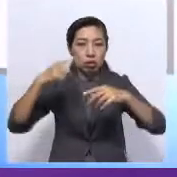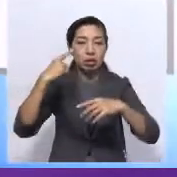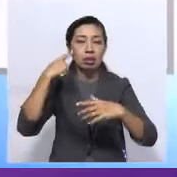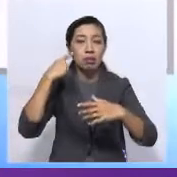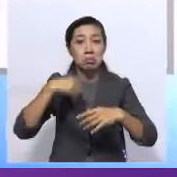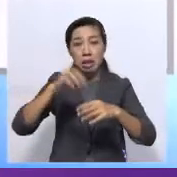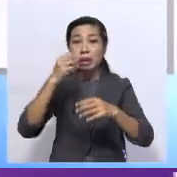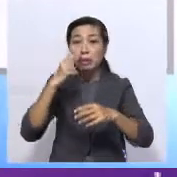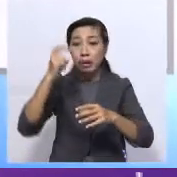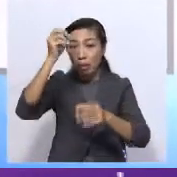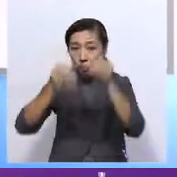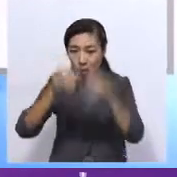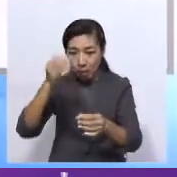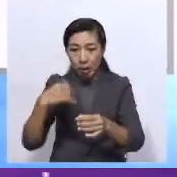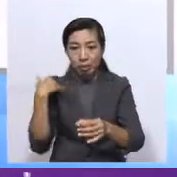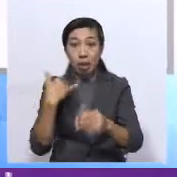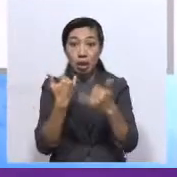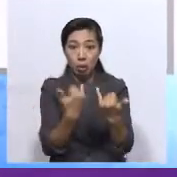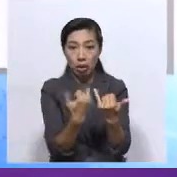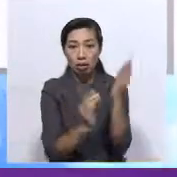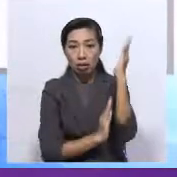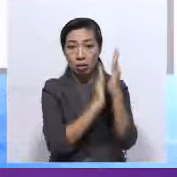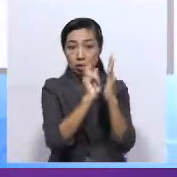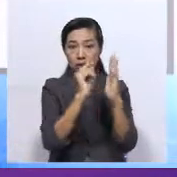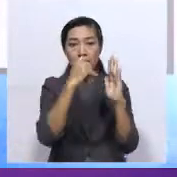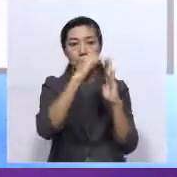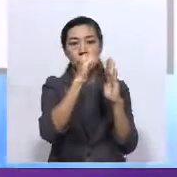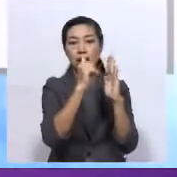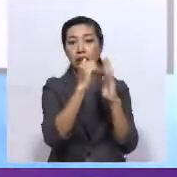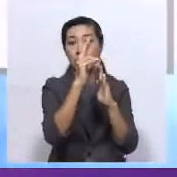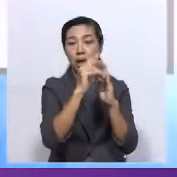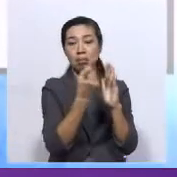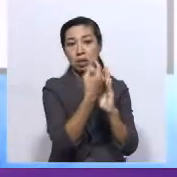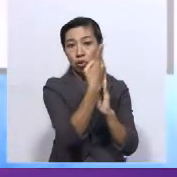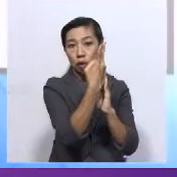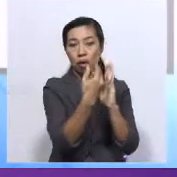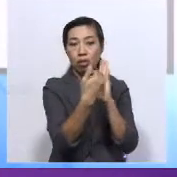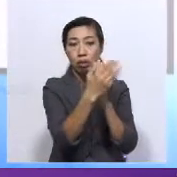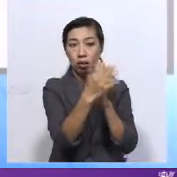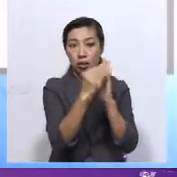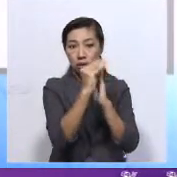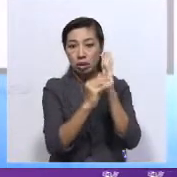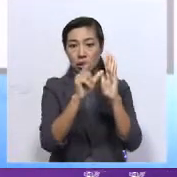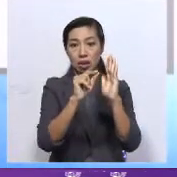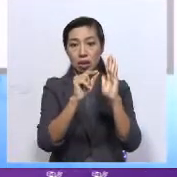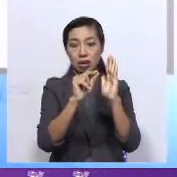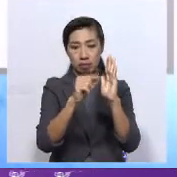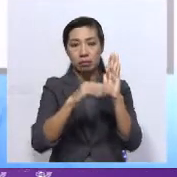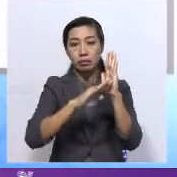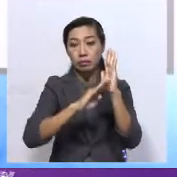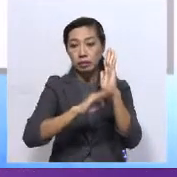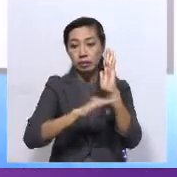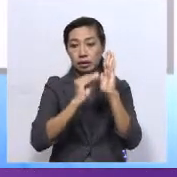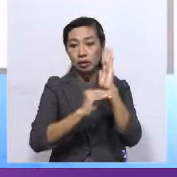กด้วยในวันนี้ค่ะจะมีผลกระทบในพื้นที่ภาคเหนือ2จังหวัดภาคตะวันออกเฉียงเหนือ20จังหวัดภาคตะ